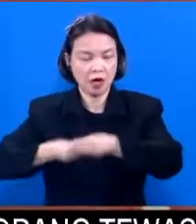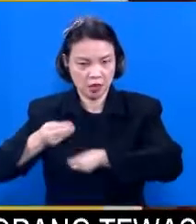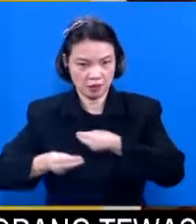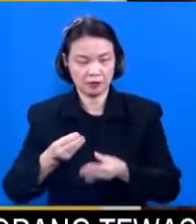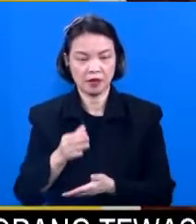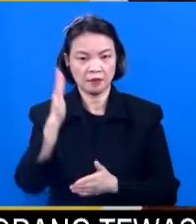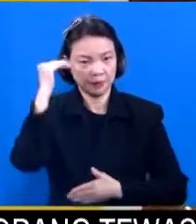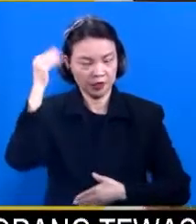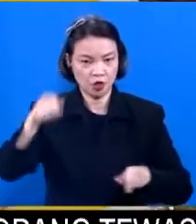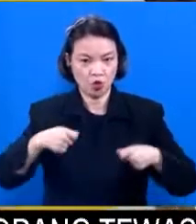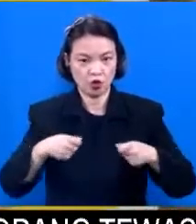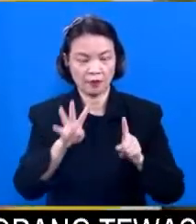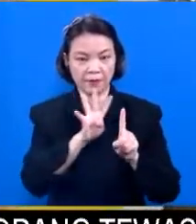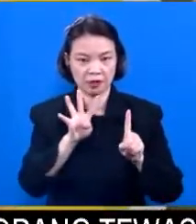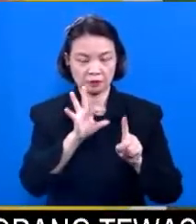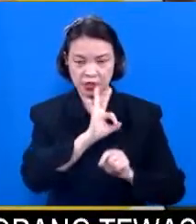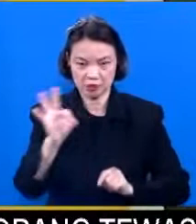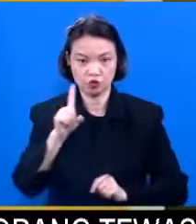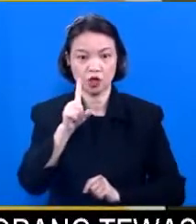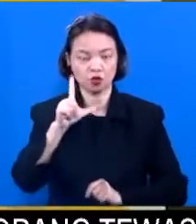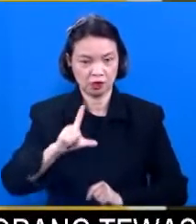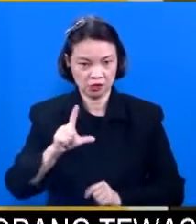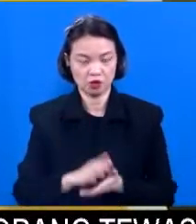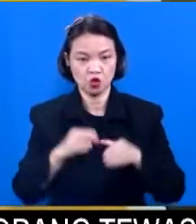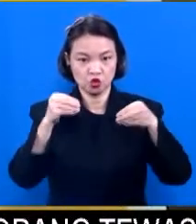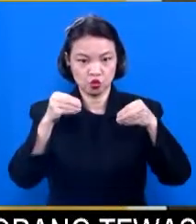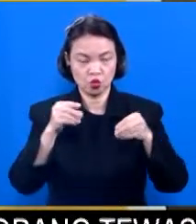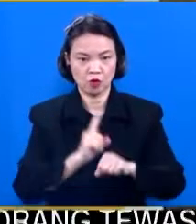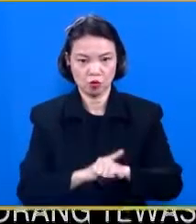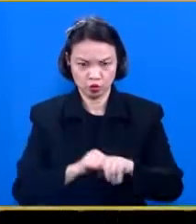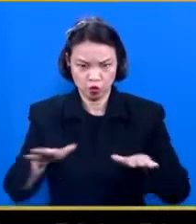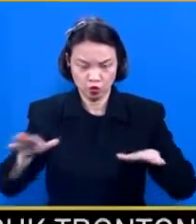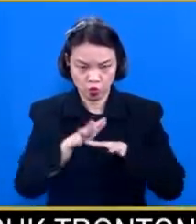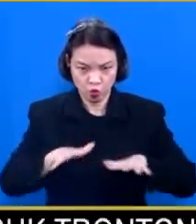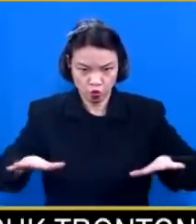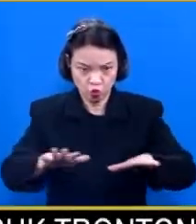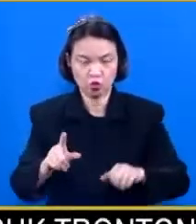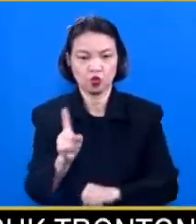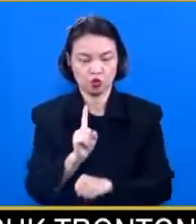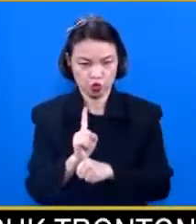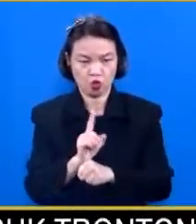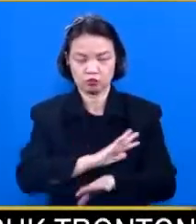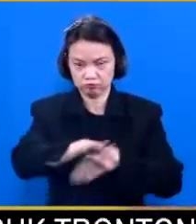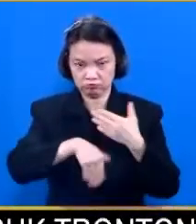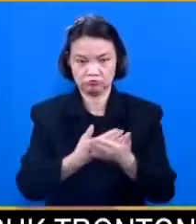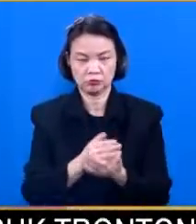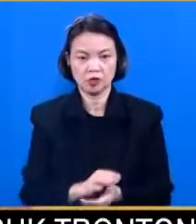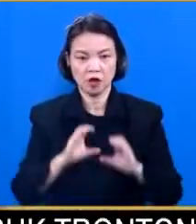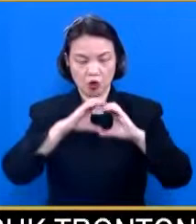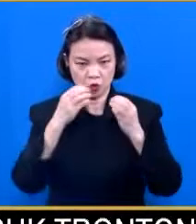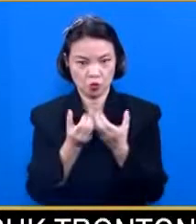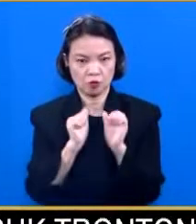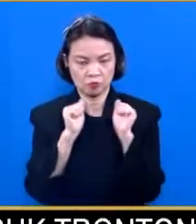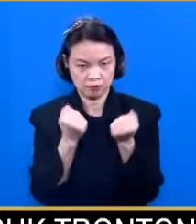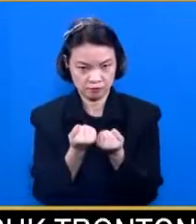minyak goreng dengan harga Rp14.000 per liter akan dijual serentak di seluruh toko retail modern yang tercatat sebagai anggota Asosiasi